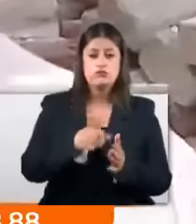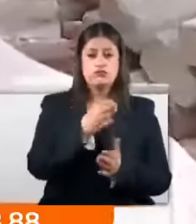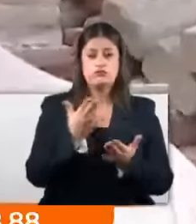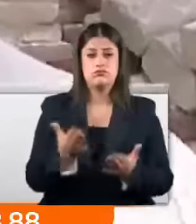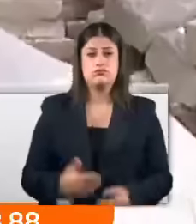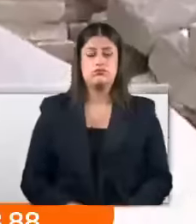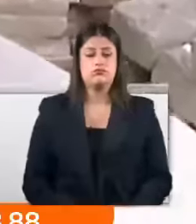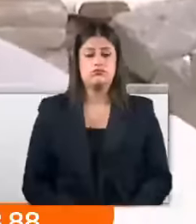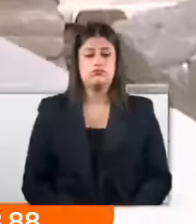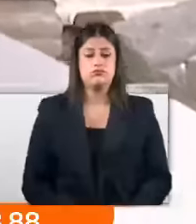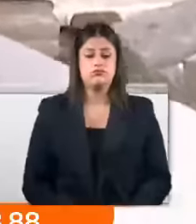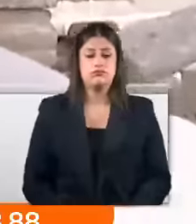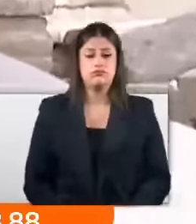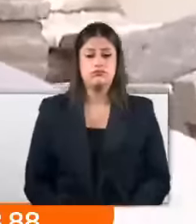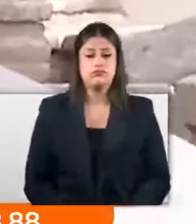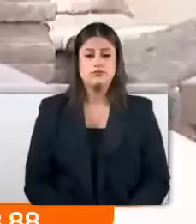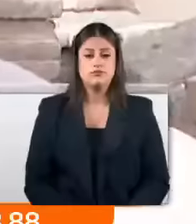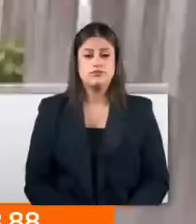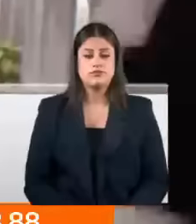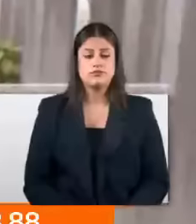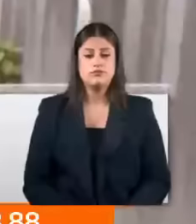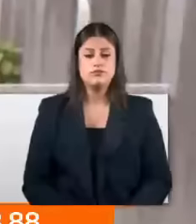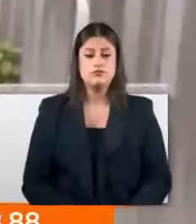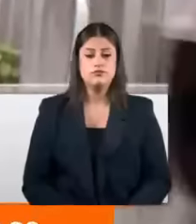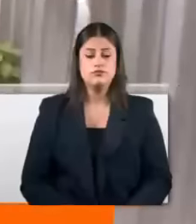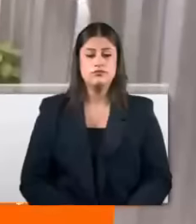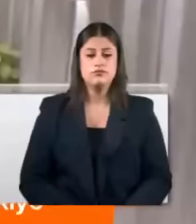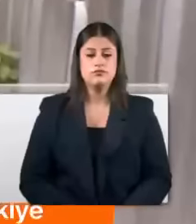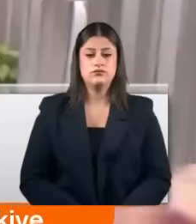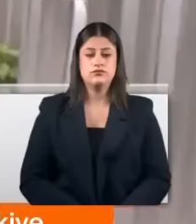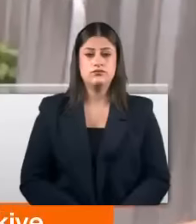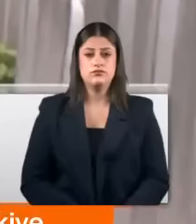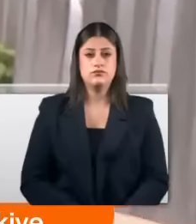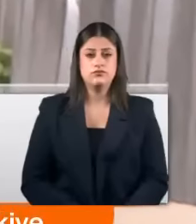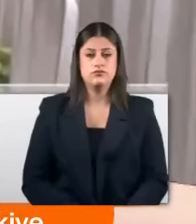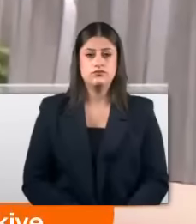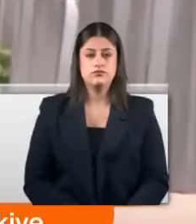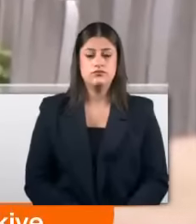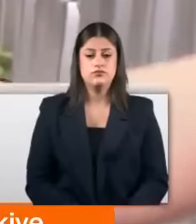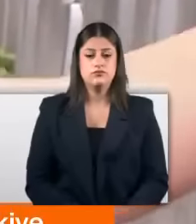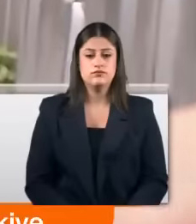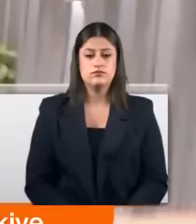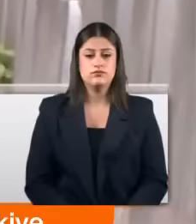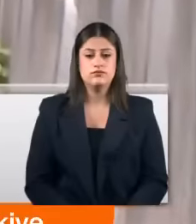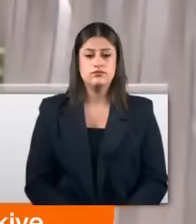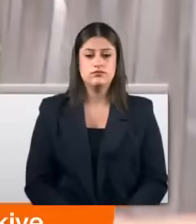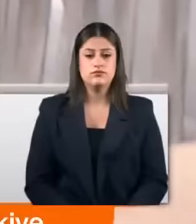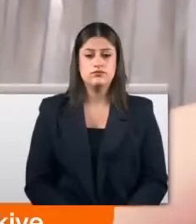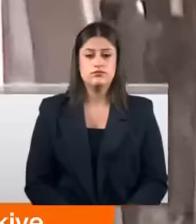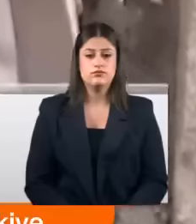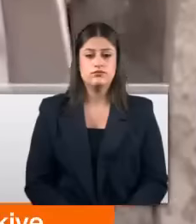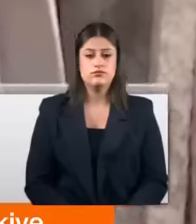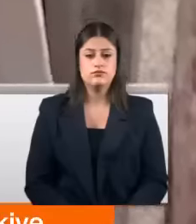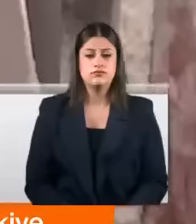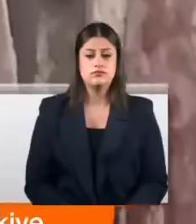düşme tehlikesi yaşıyoruz. Ayağımız kayıyor. Siz buradan nasıl yürüyorsunuz? Şöyle işte betonları tutunarak şu şekilde. Şöyle.